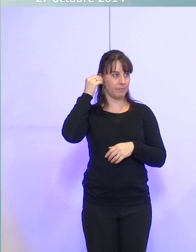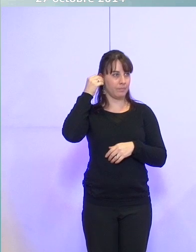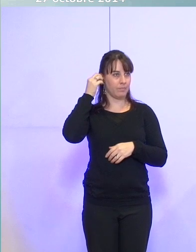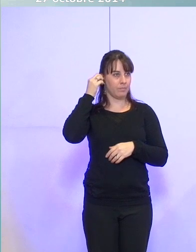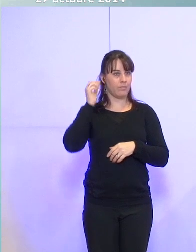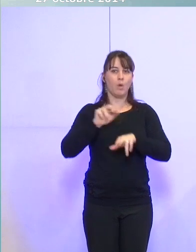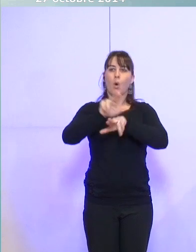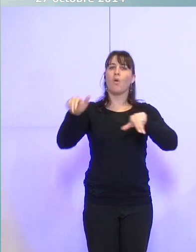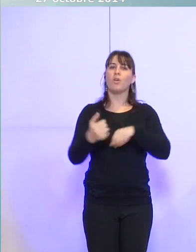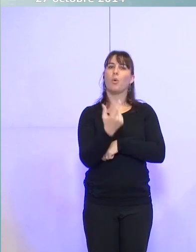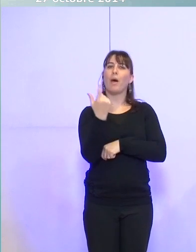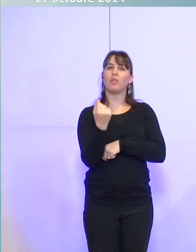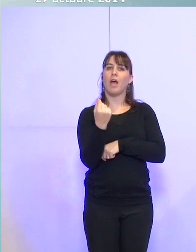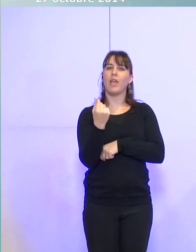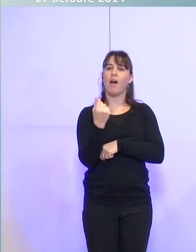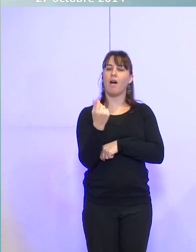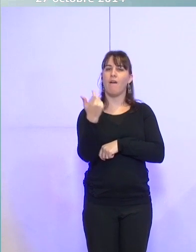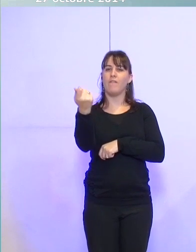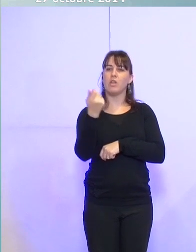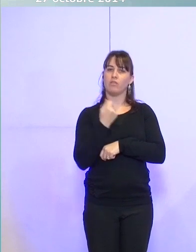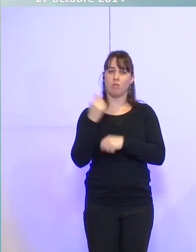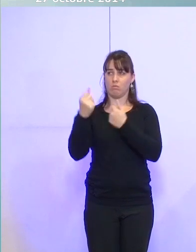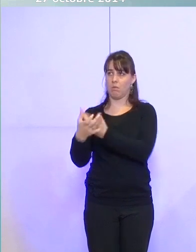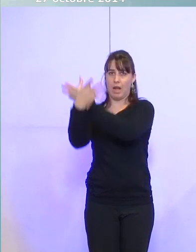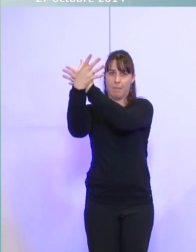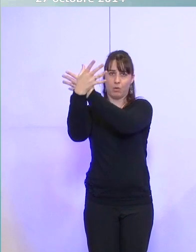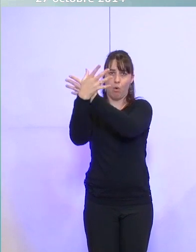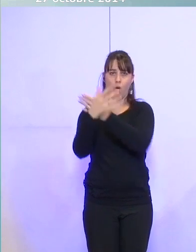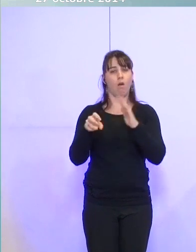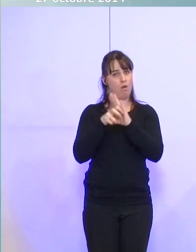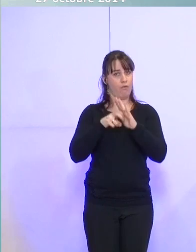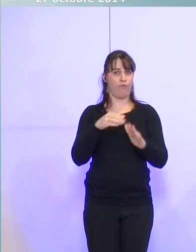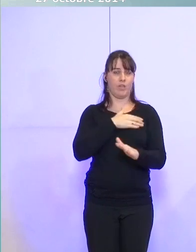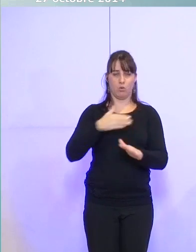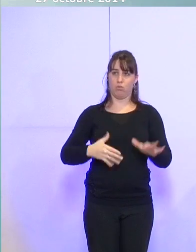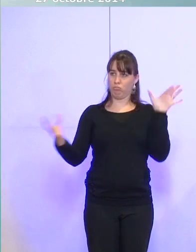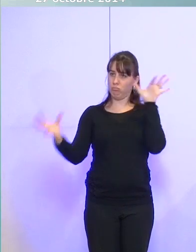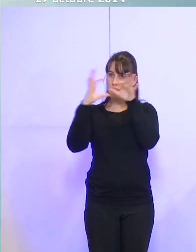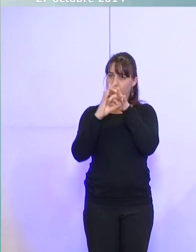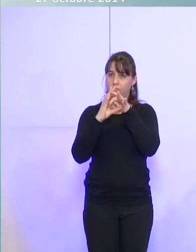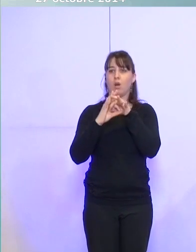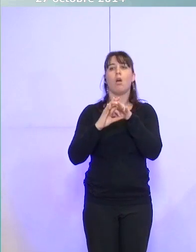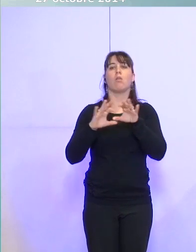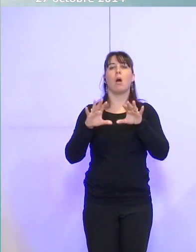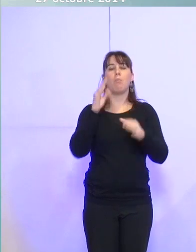Une convention de partenariat financier entre la métro et la ville de Grenoble sur l'opération Bajatière.